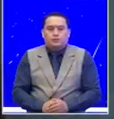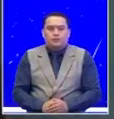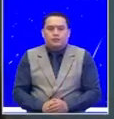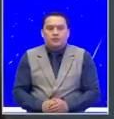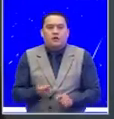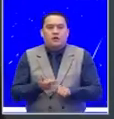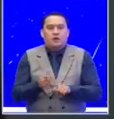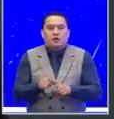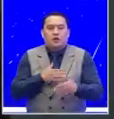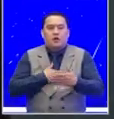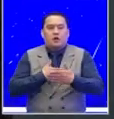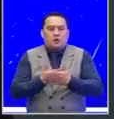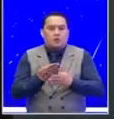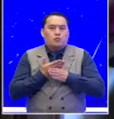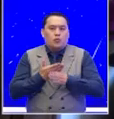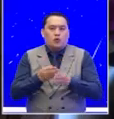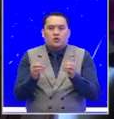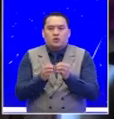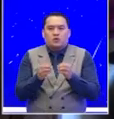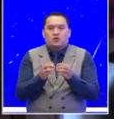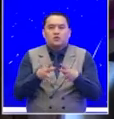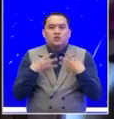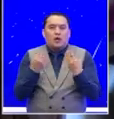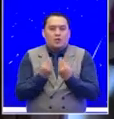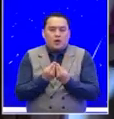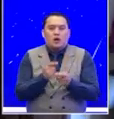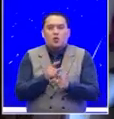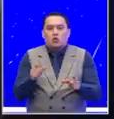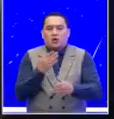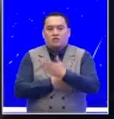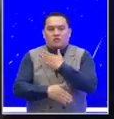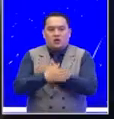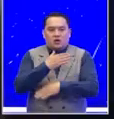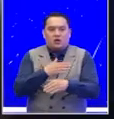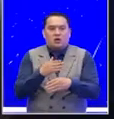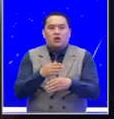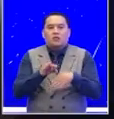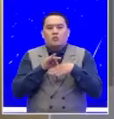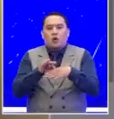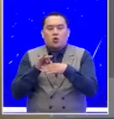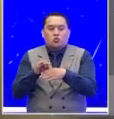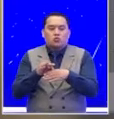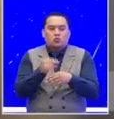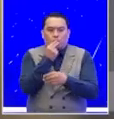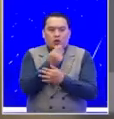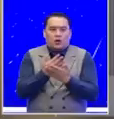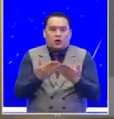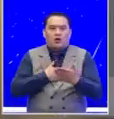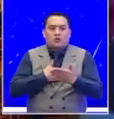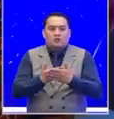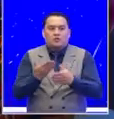В эти дни волонтеры навестили около 10 многодетных семей, а также людей с инвалидностью. В развозке продуктов участвовали и